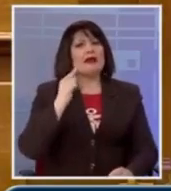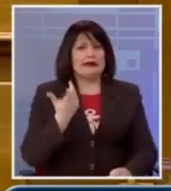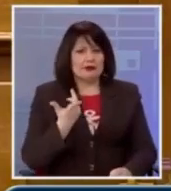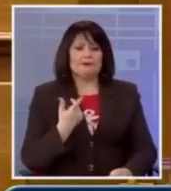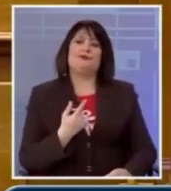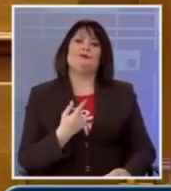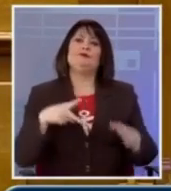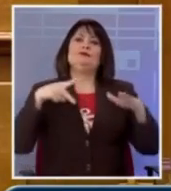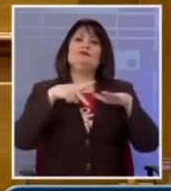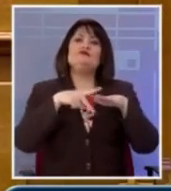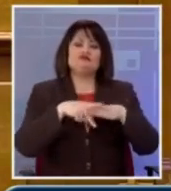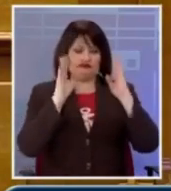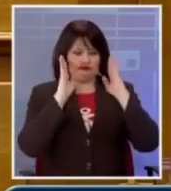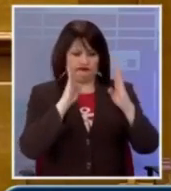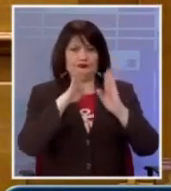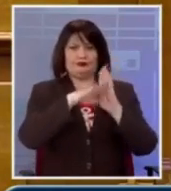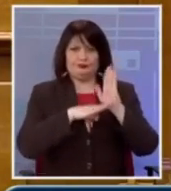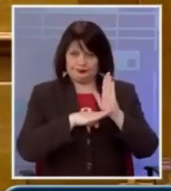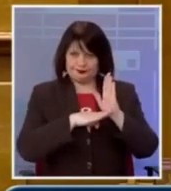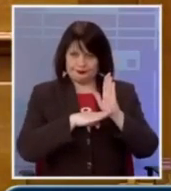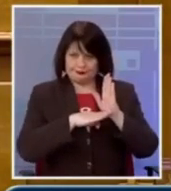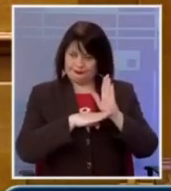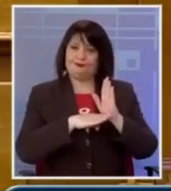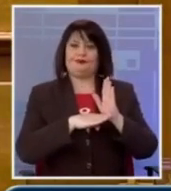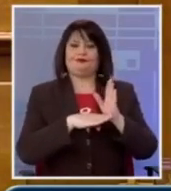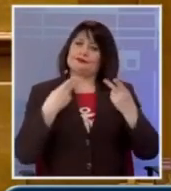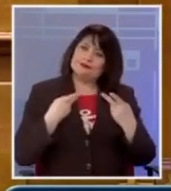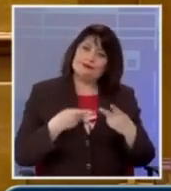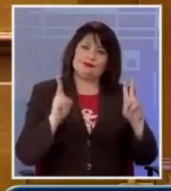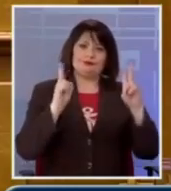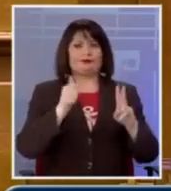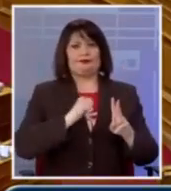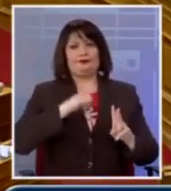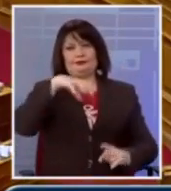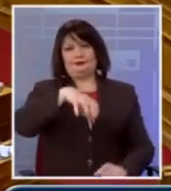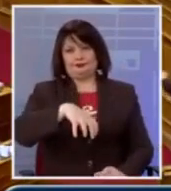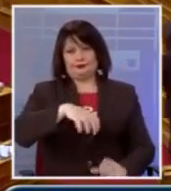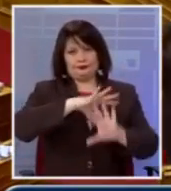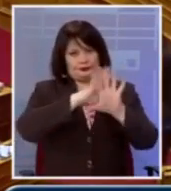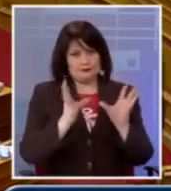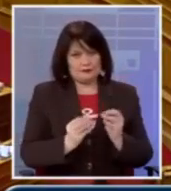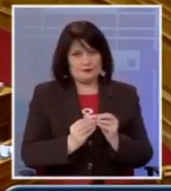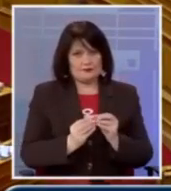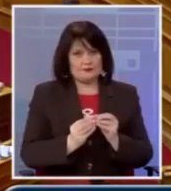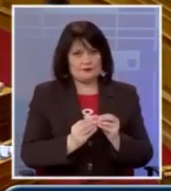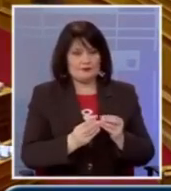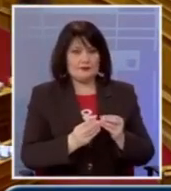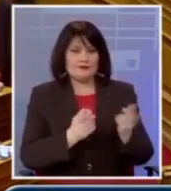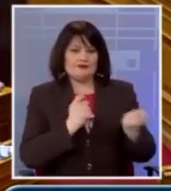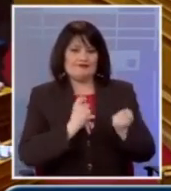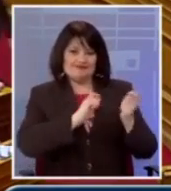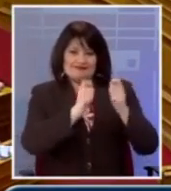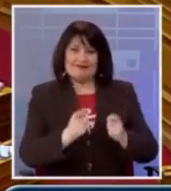το τραπεζοκεντρικό σύστημα ή ένας απόλυτα απελευθερωμένος ιδιωτικός τομέας θα καθοδηγεί στον οικονομικό